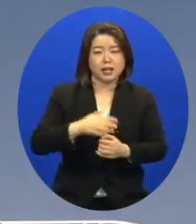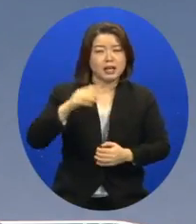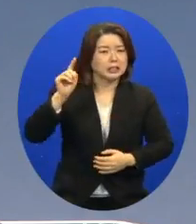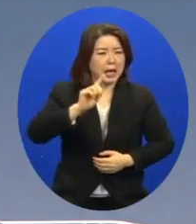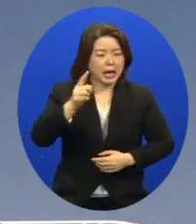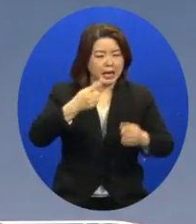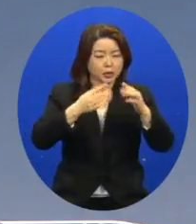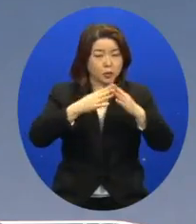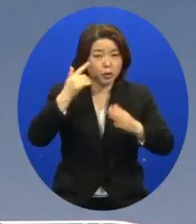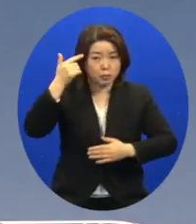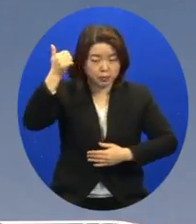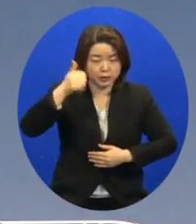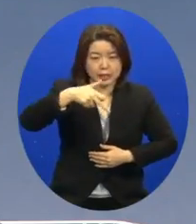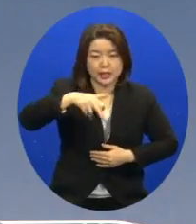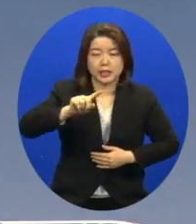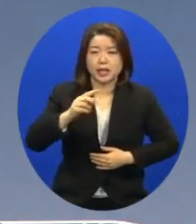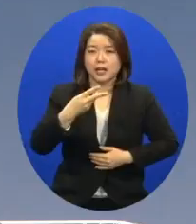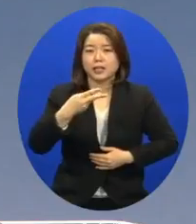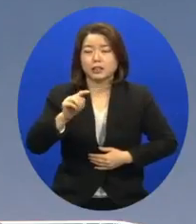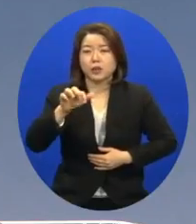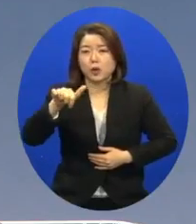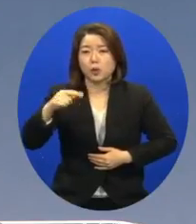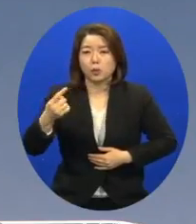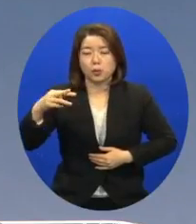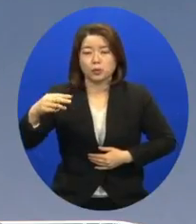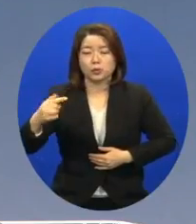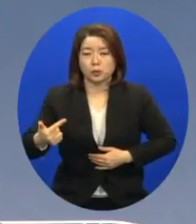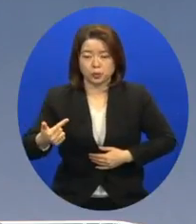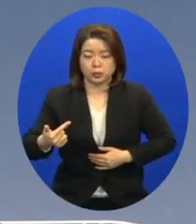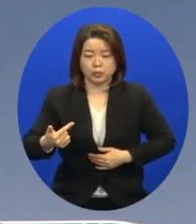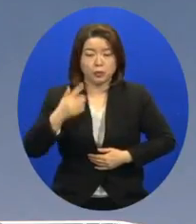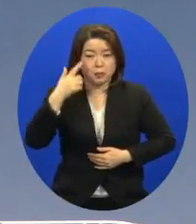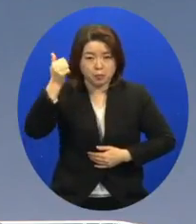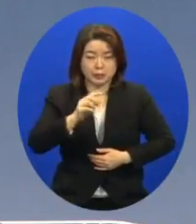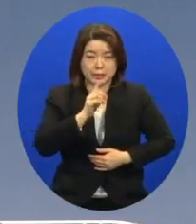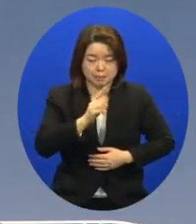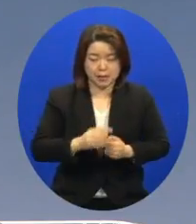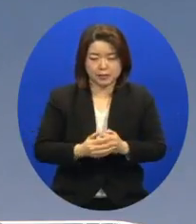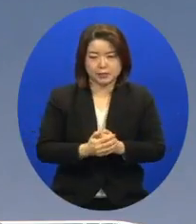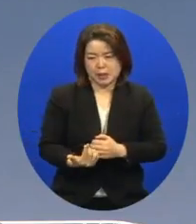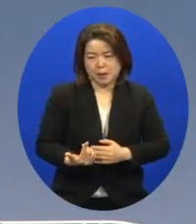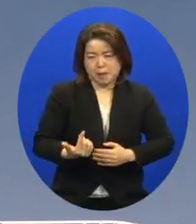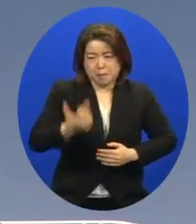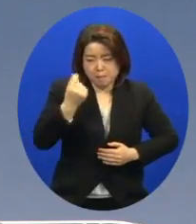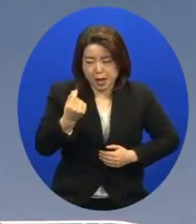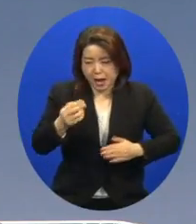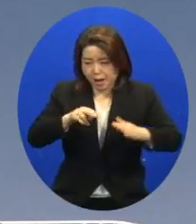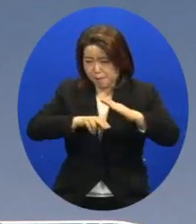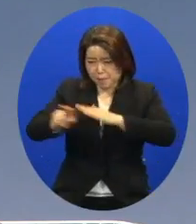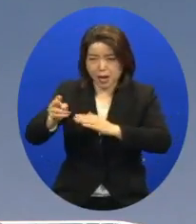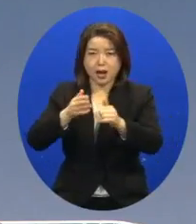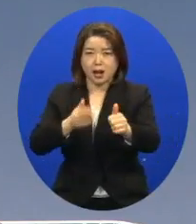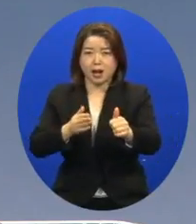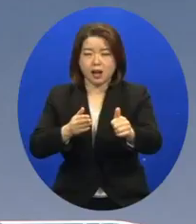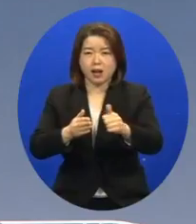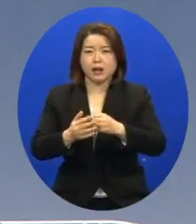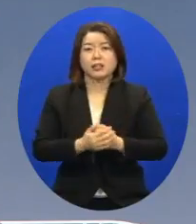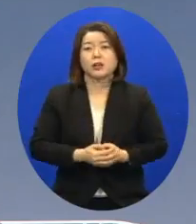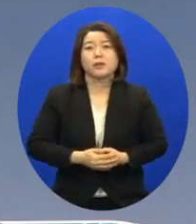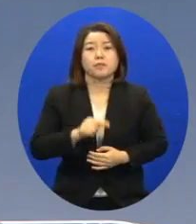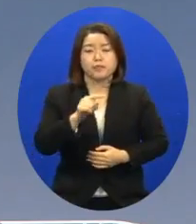목사님이 빨리 빨리 도망 하십시오 물론 포 유어 써야 6월 r